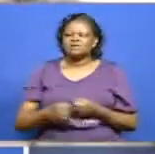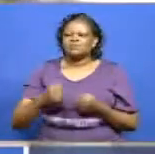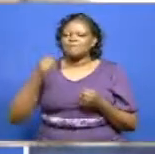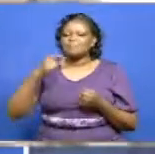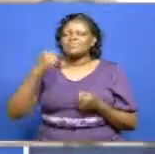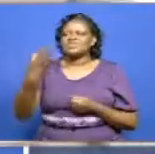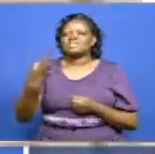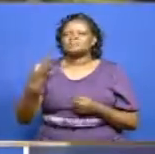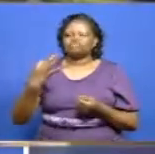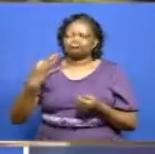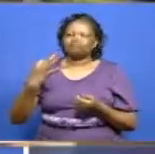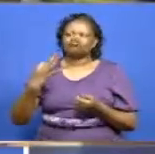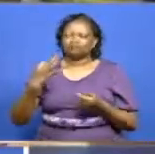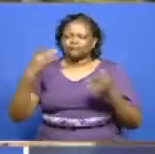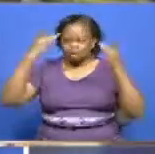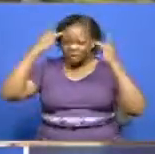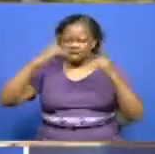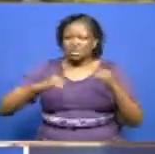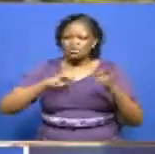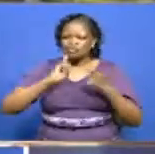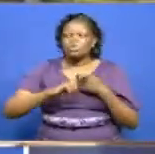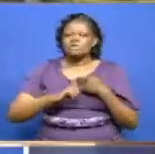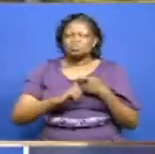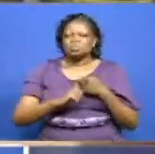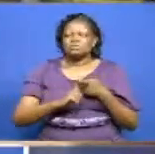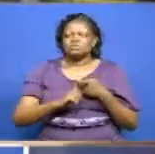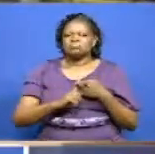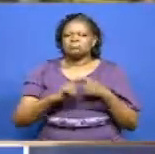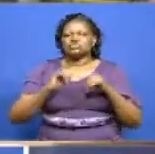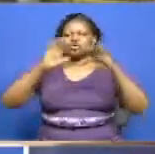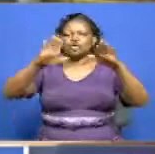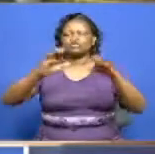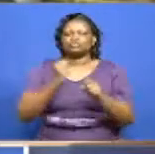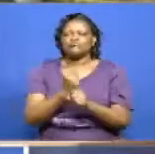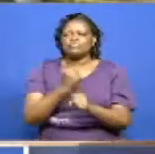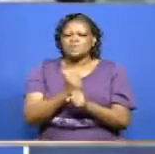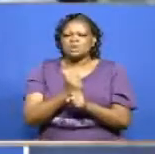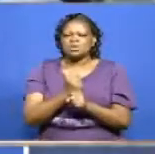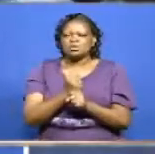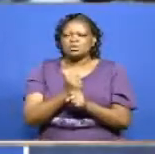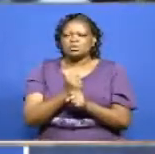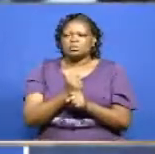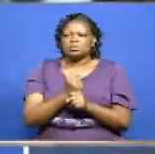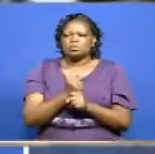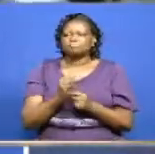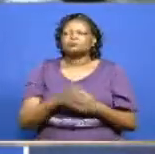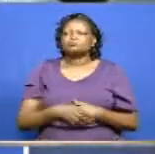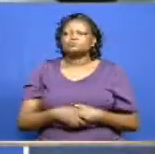on when to have the ordination and handing over ceremony.